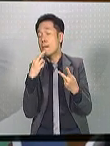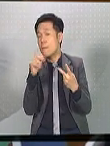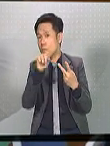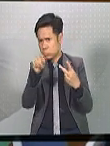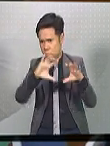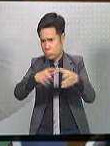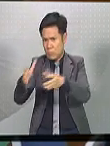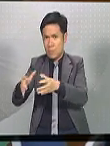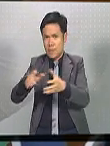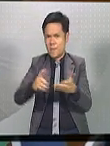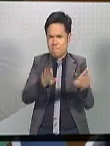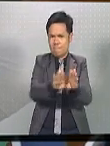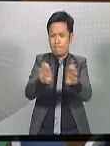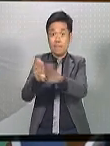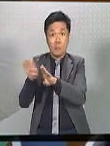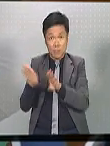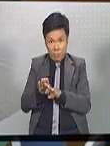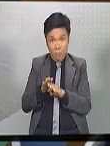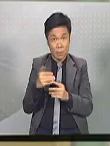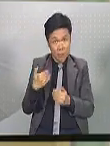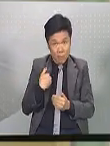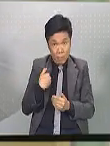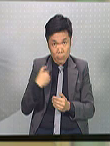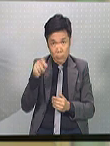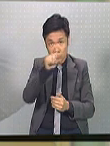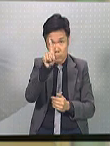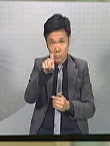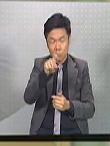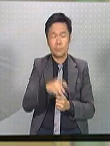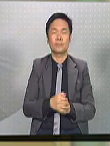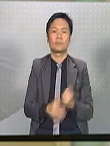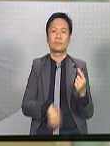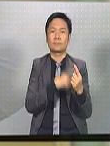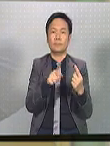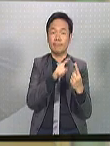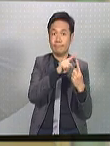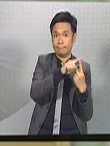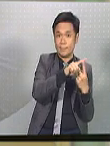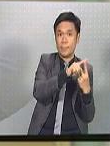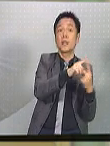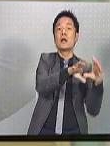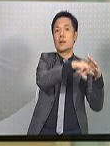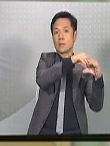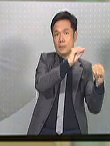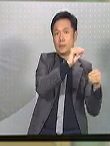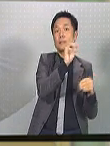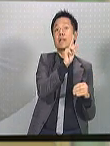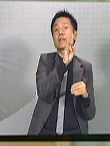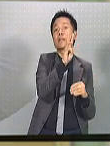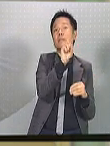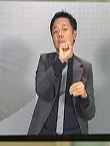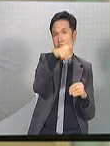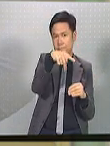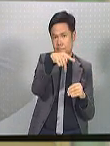tersebut kasih bertetangga Hai pengeluaran Putri kita BSP